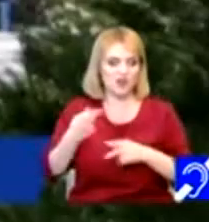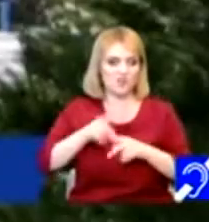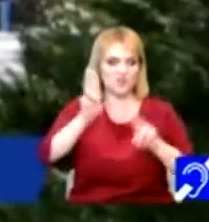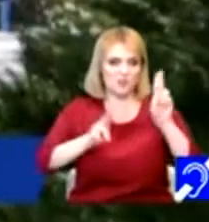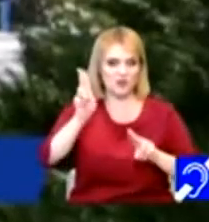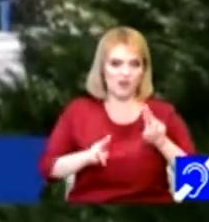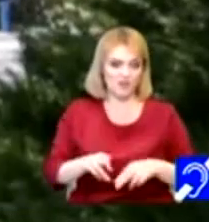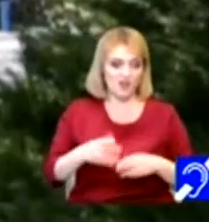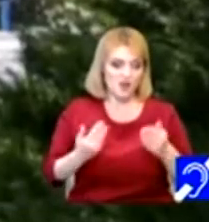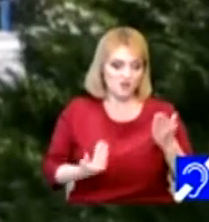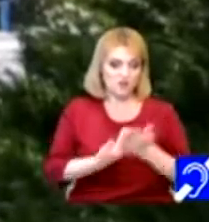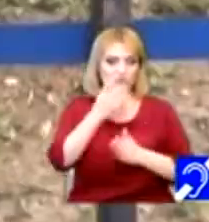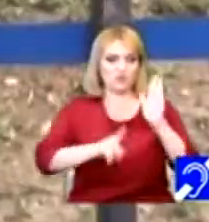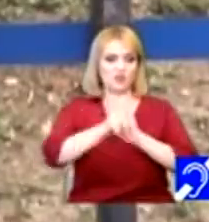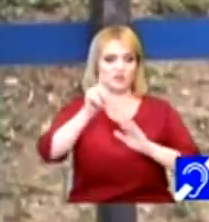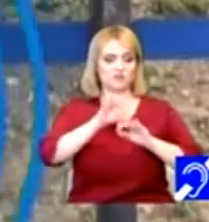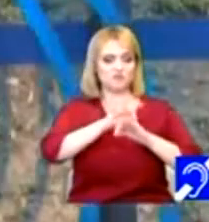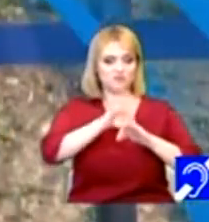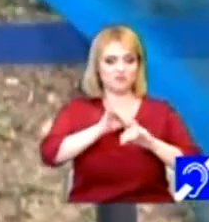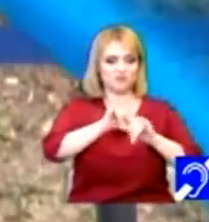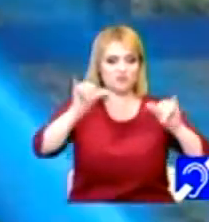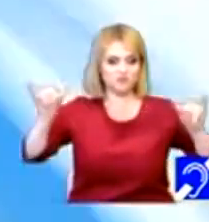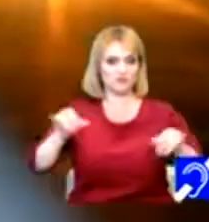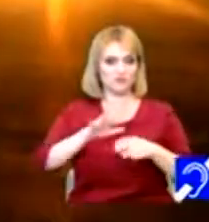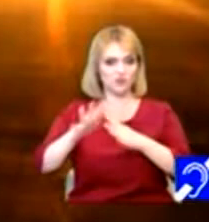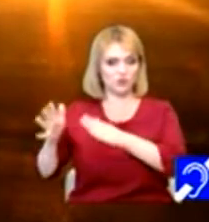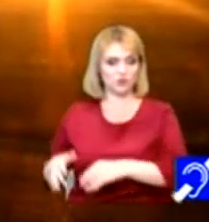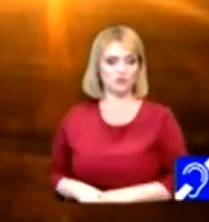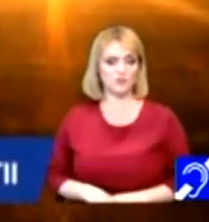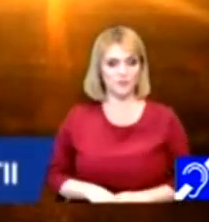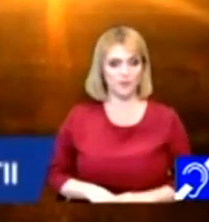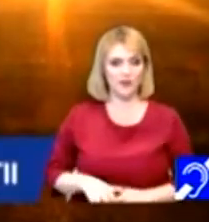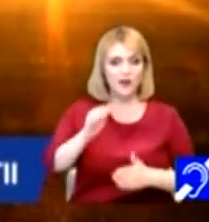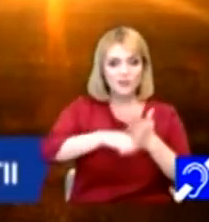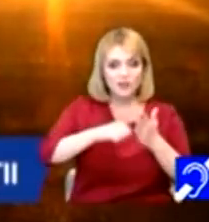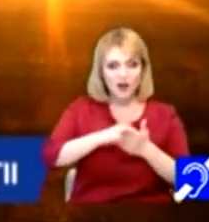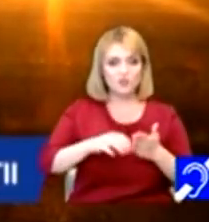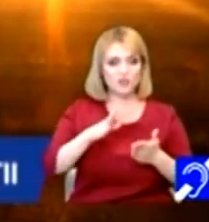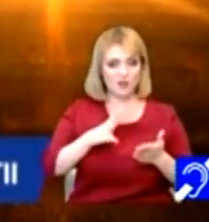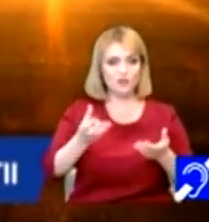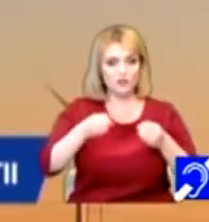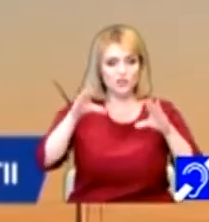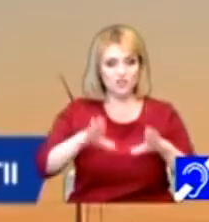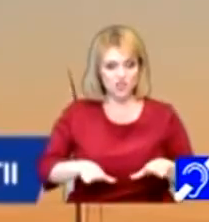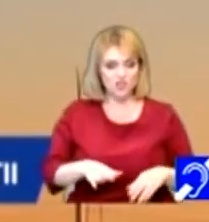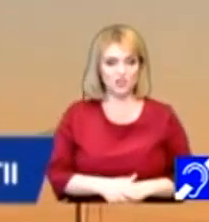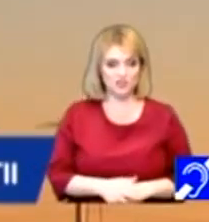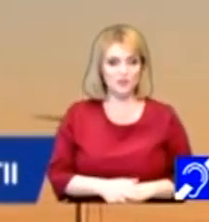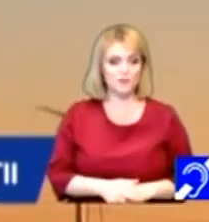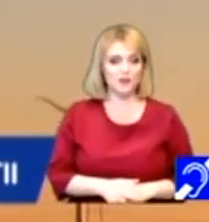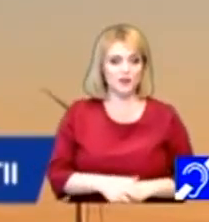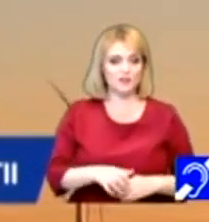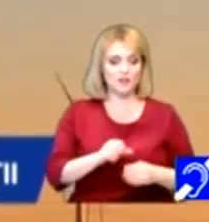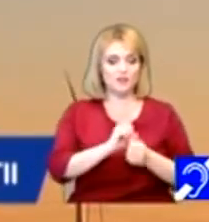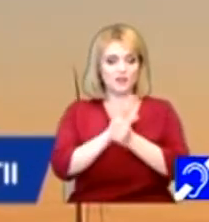creșterea numărului de îmbolnăviri până la nivelul din luna martie. Din cauza măsurilor antiepidemice, consumul de energie electrică